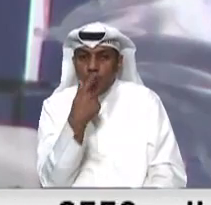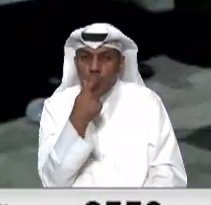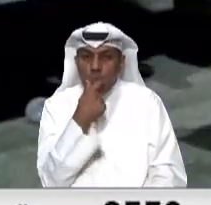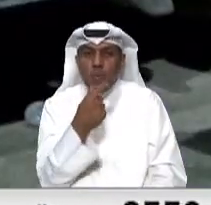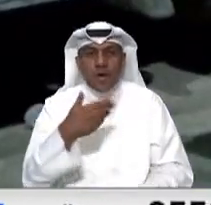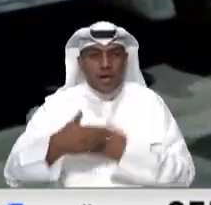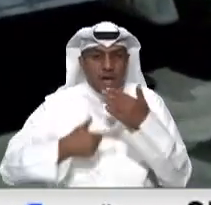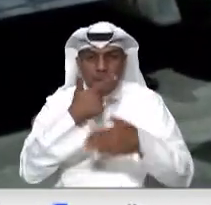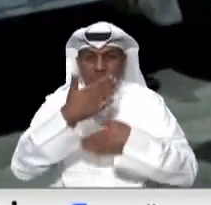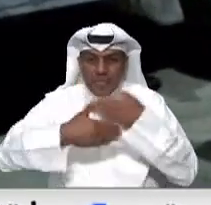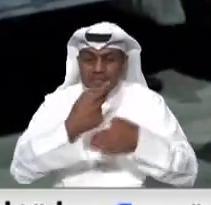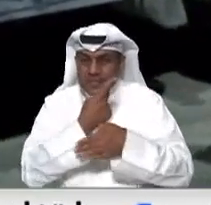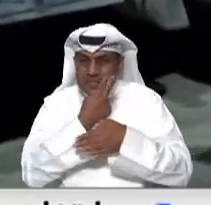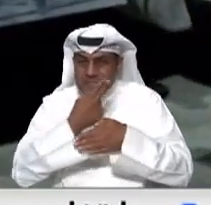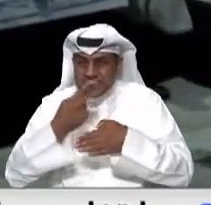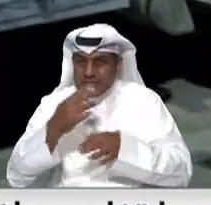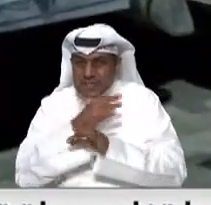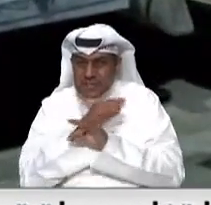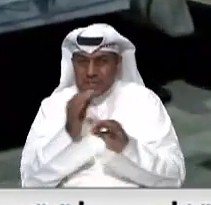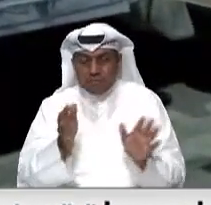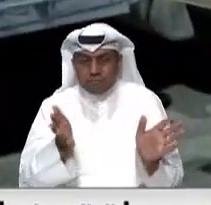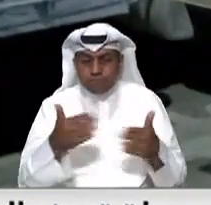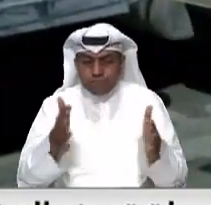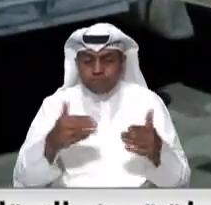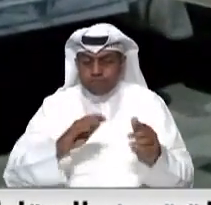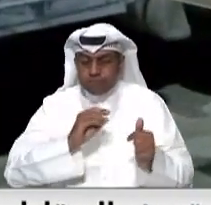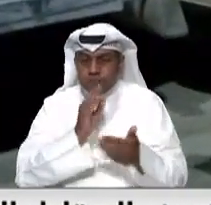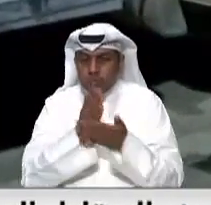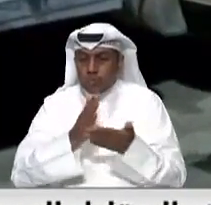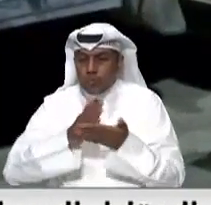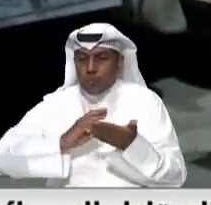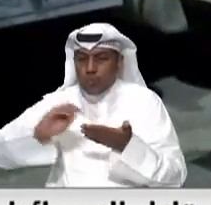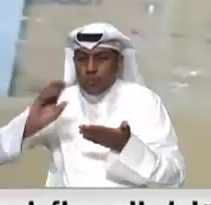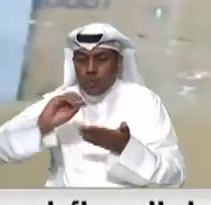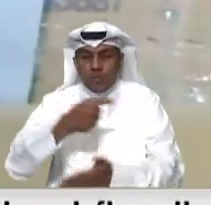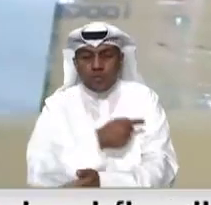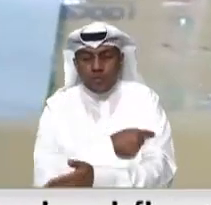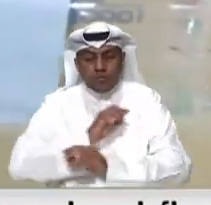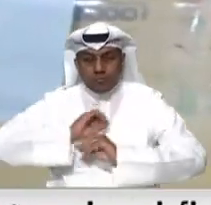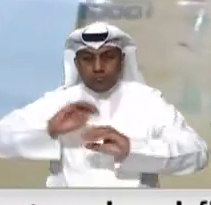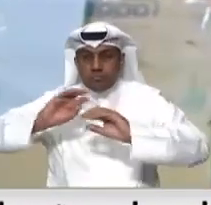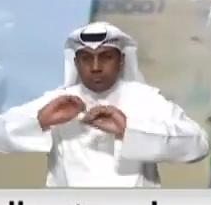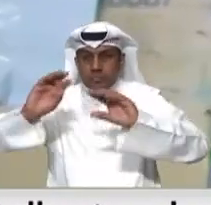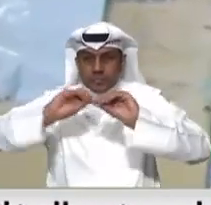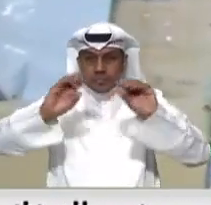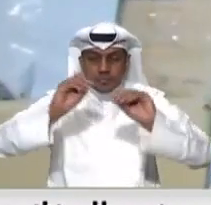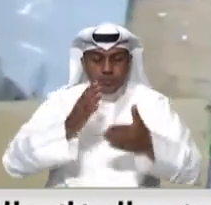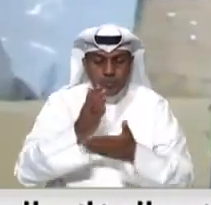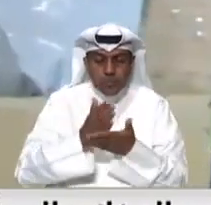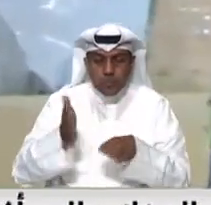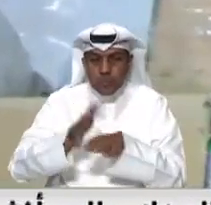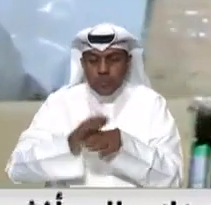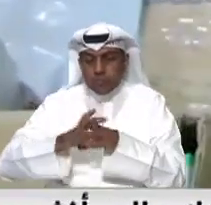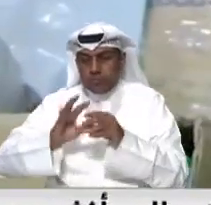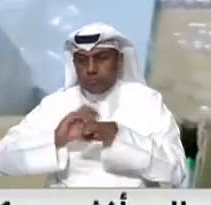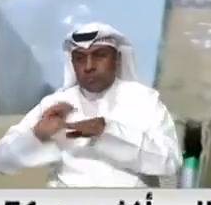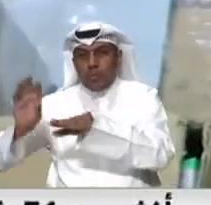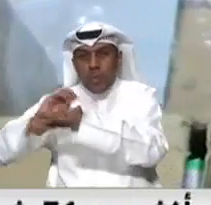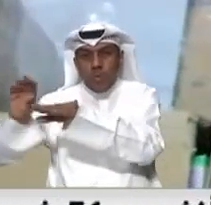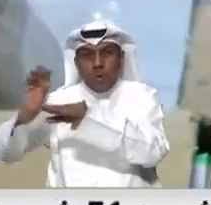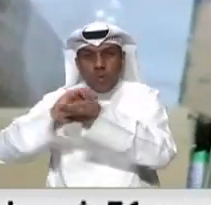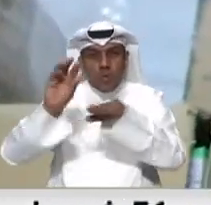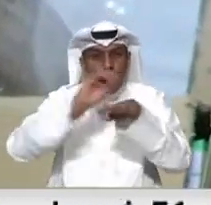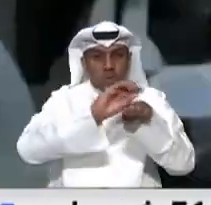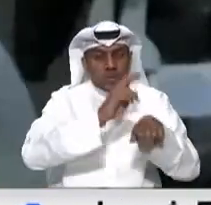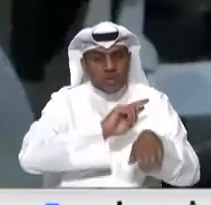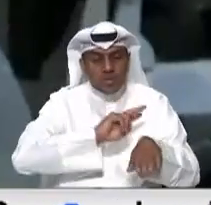الطبية، حيث تم فرزها وتوزيعها على المستشفيات العاملة في ظل استمرار العدوان الإسرائيلي